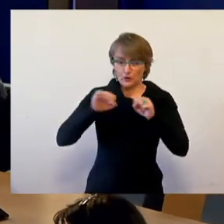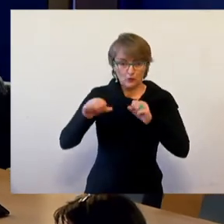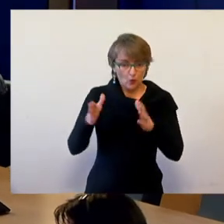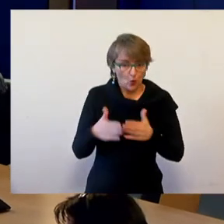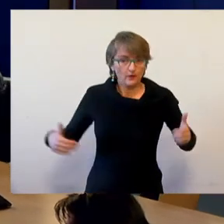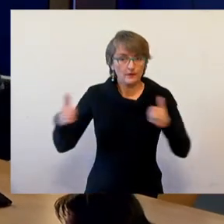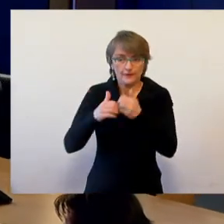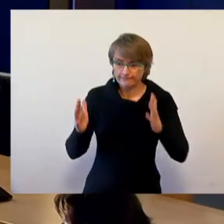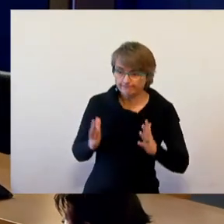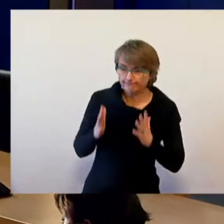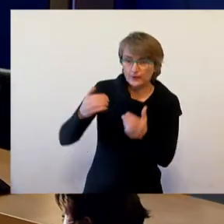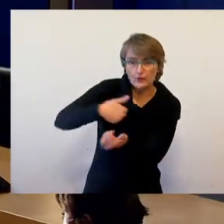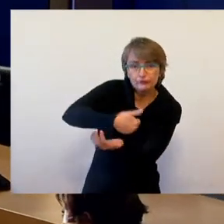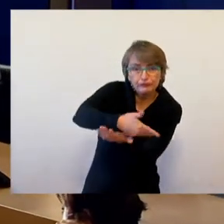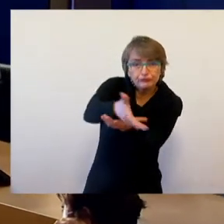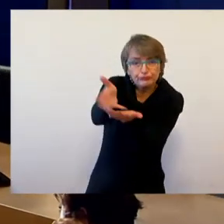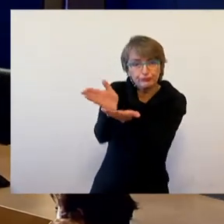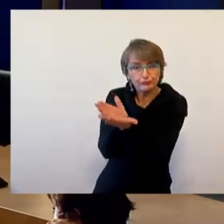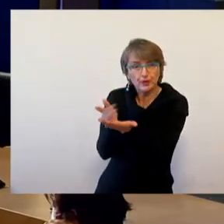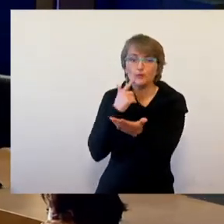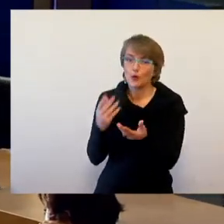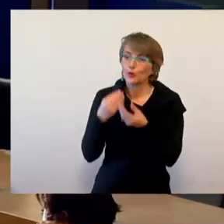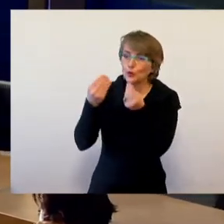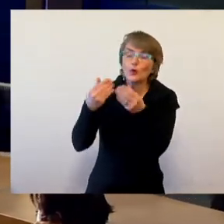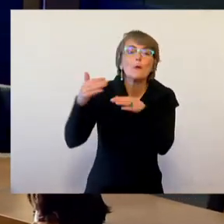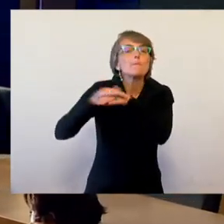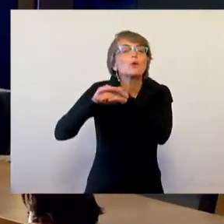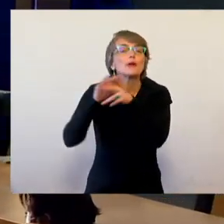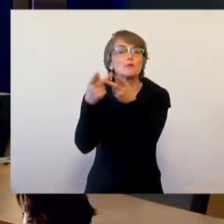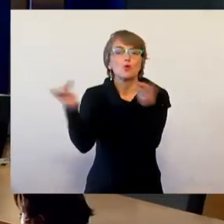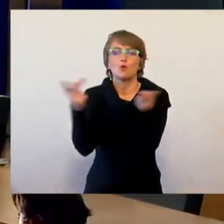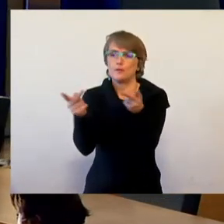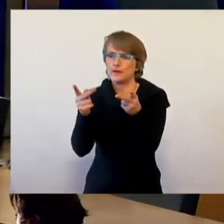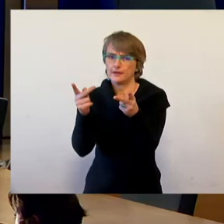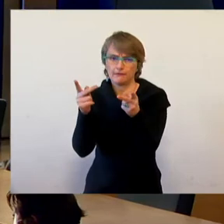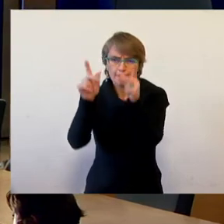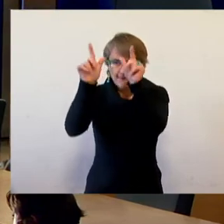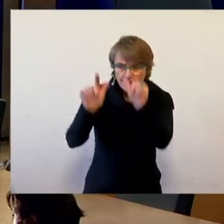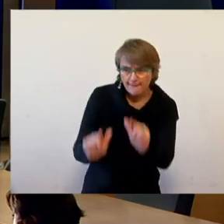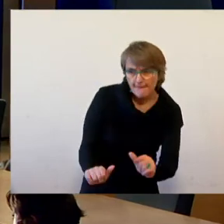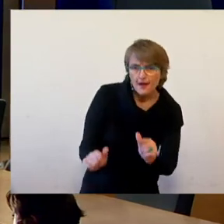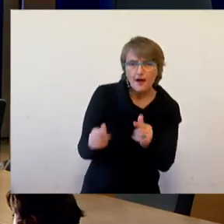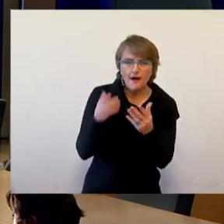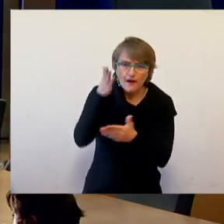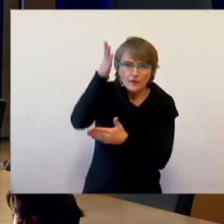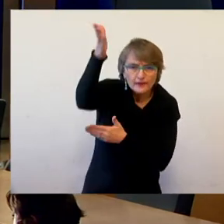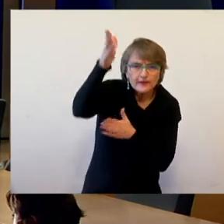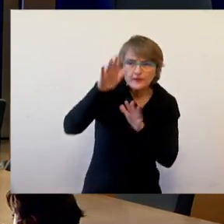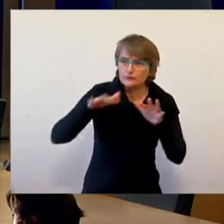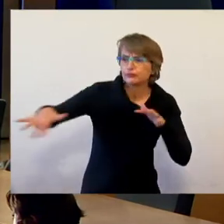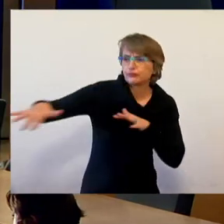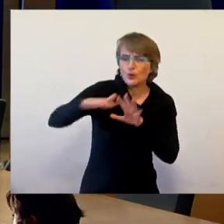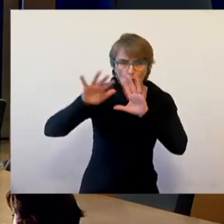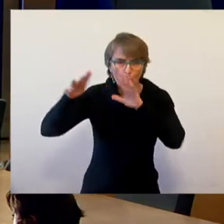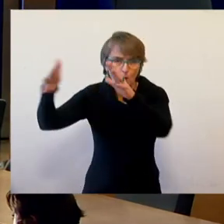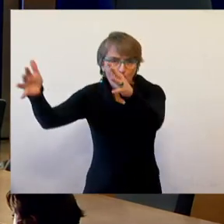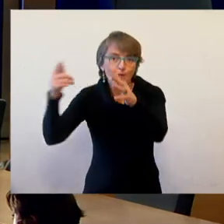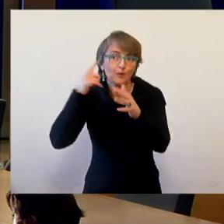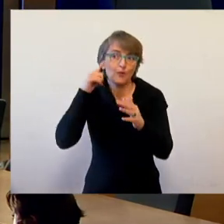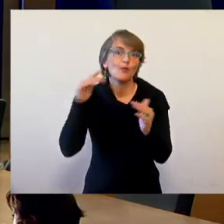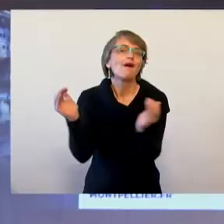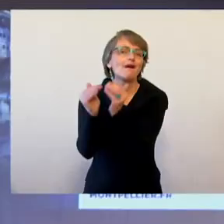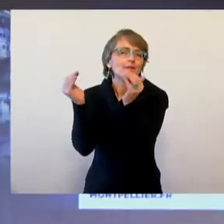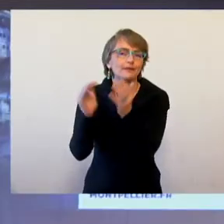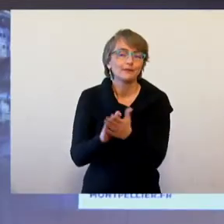collectivité dans le cadre de la mise en œuvre des politiques publiques sur son territoire et fixe ses orientations à venir. Madame Nakib, je vous laisse la parole.